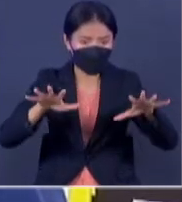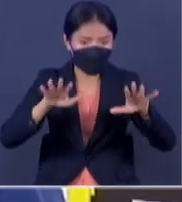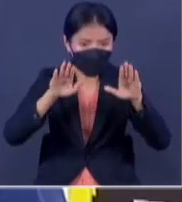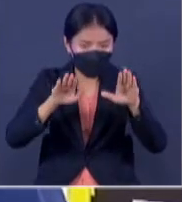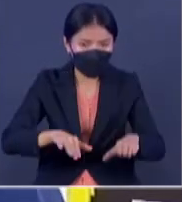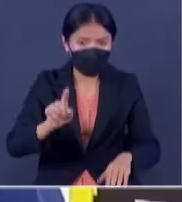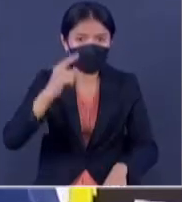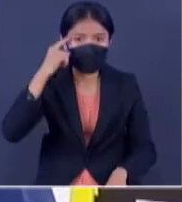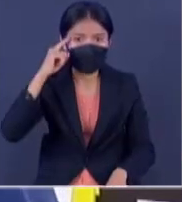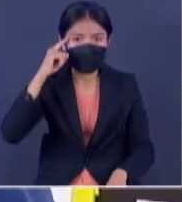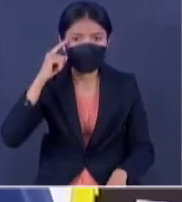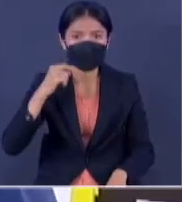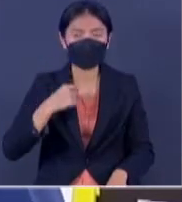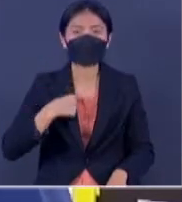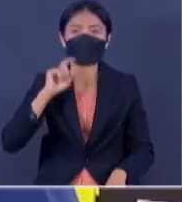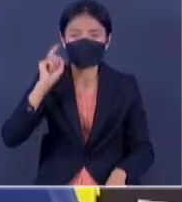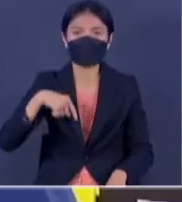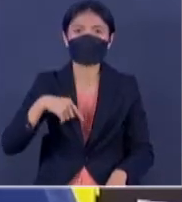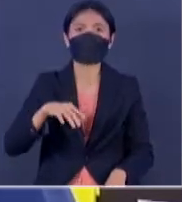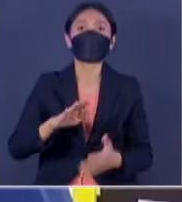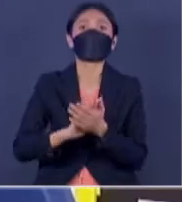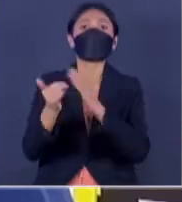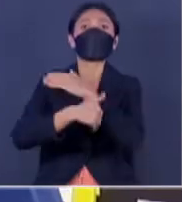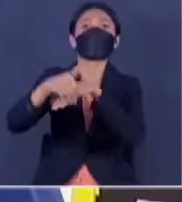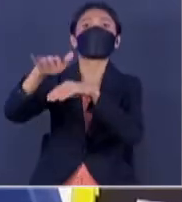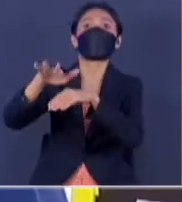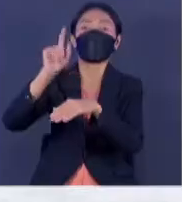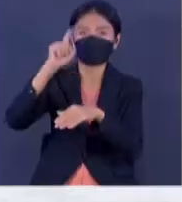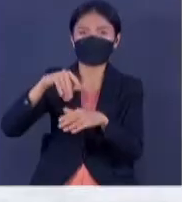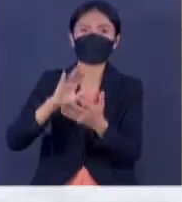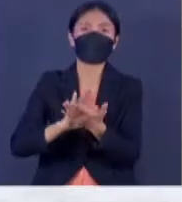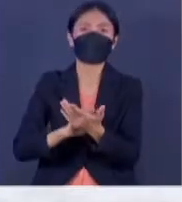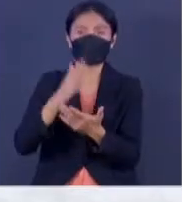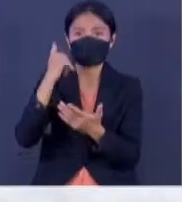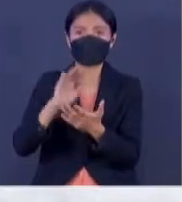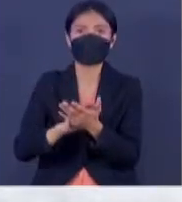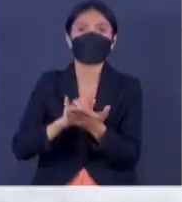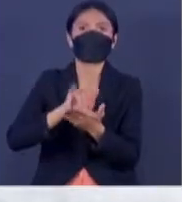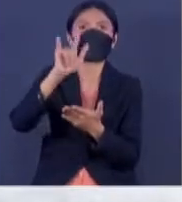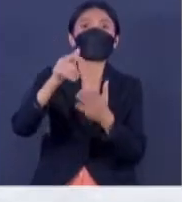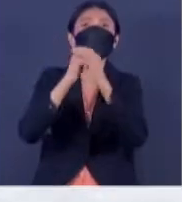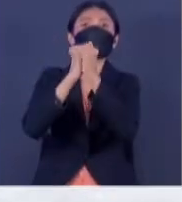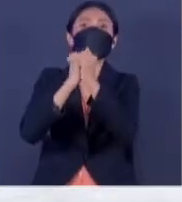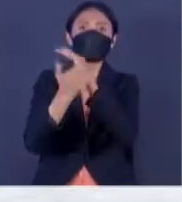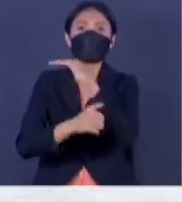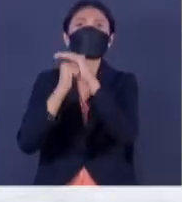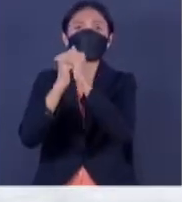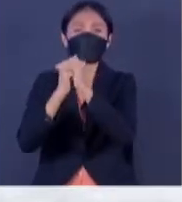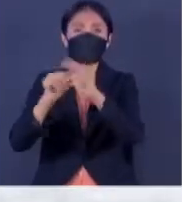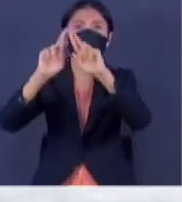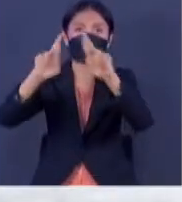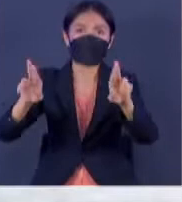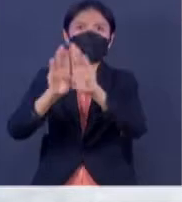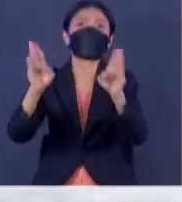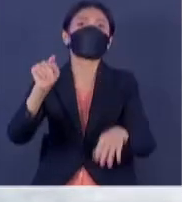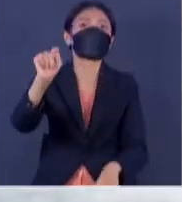ต้องไปกระจายความเสี่ยงไปต่างประเทศครับไปเปิดร้านอาหารไทยที่ประเทศจีนครับ ผู้ประกอบการก็มีการปรับตัวกัน